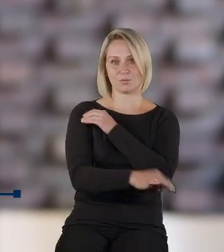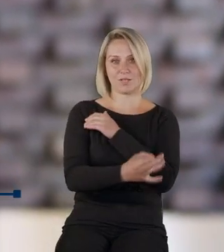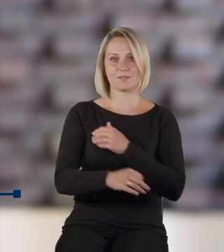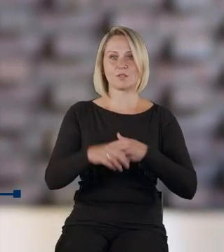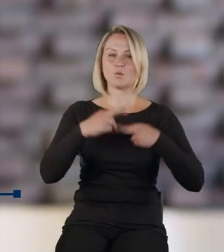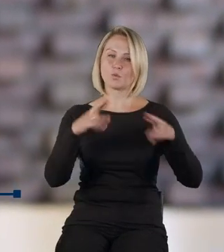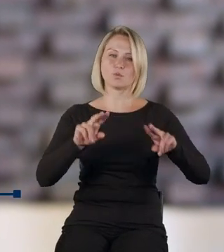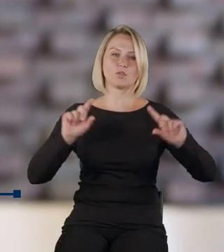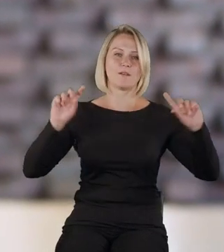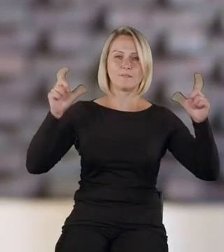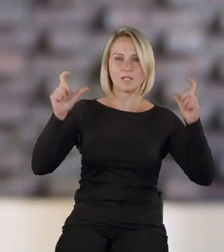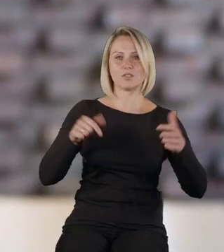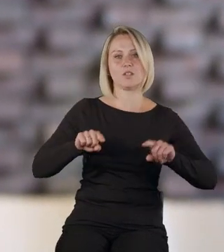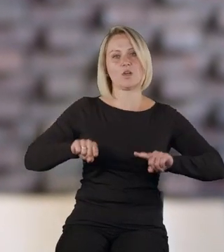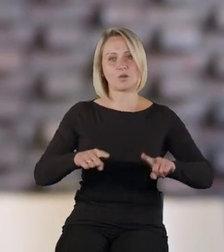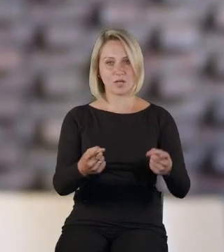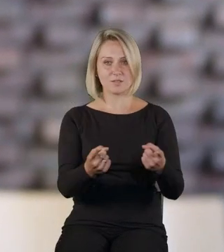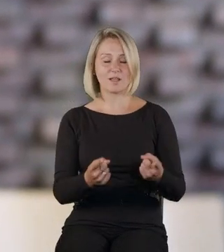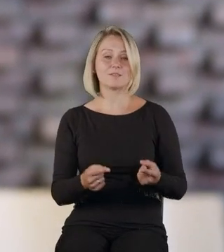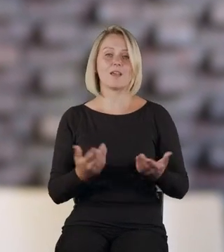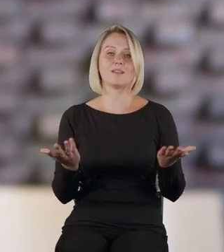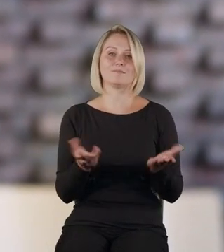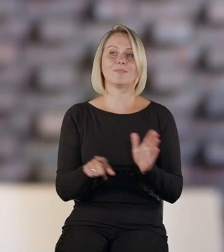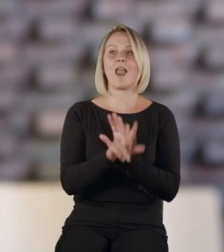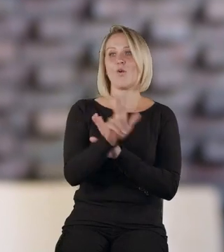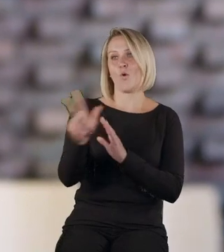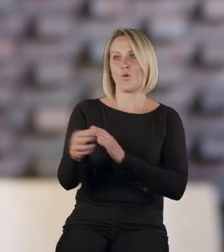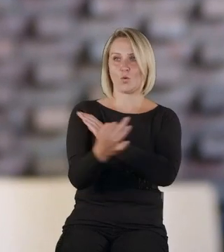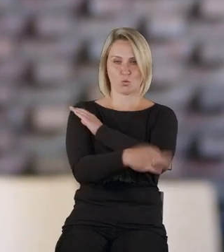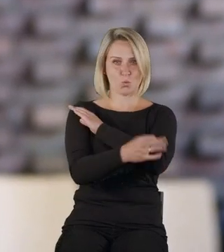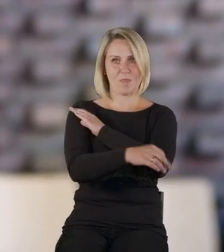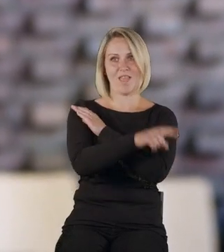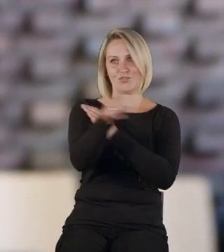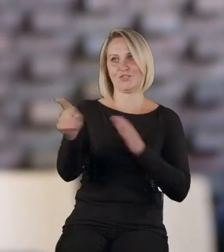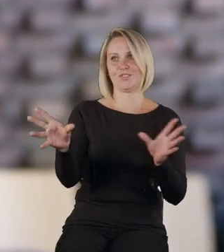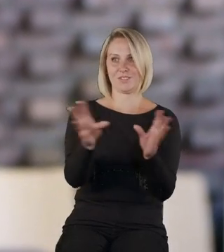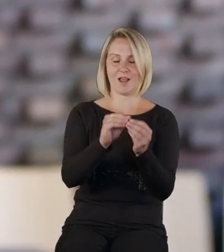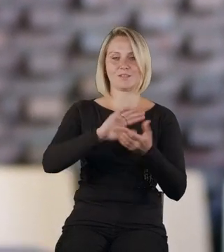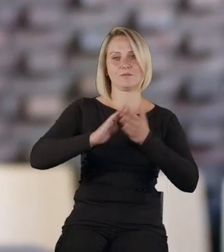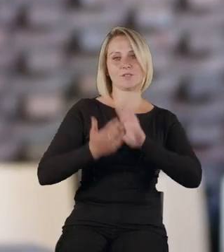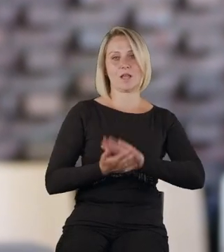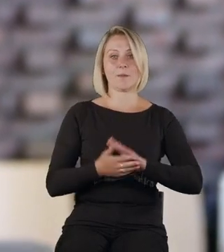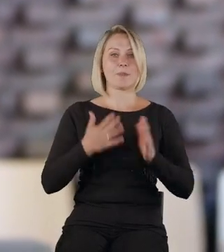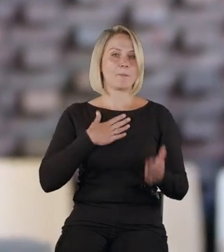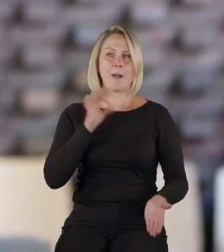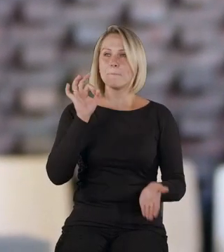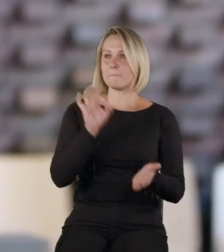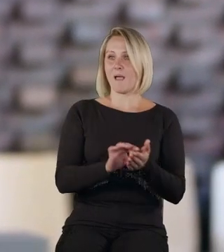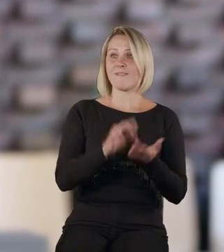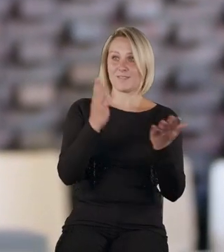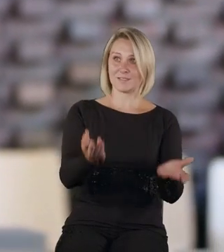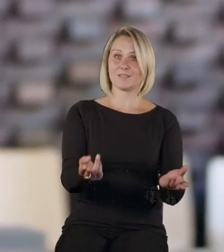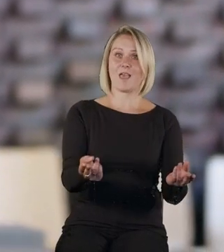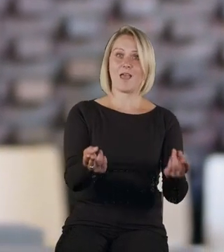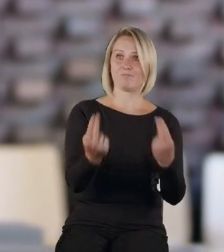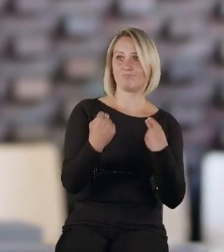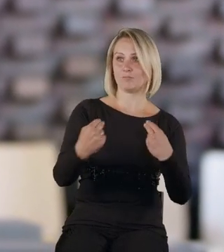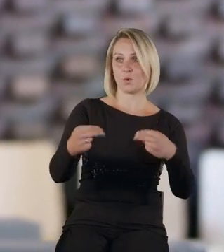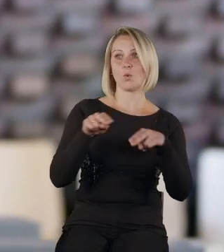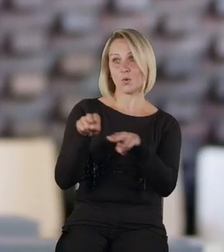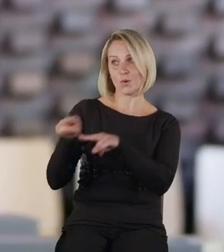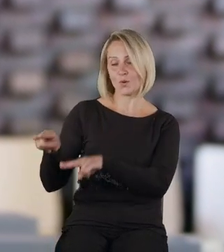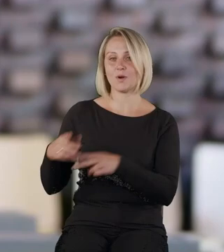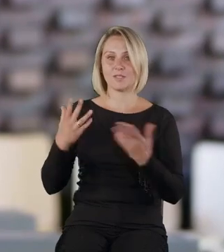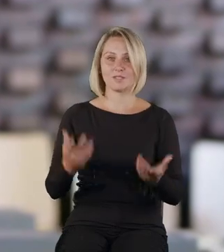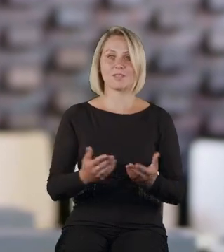liczne wydarzenia i imprezy, które skierowane są do studentów naszej uczelni. Aby mieć pewność, że każdy z Was będzie mógł wziąć w nich udział, staramy się o